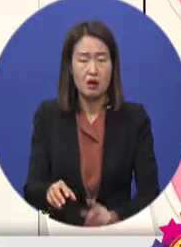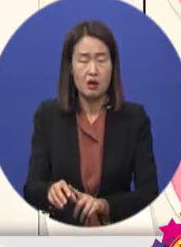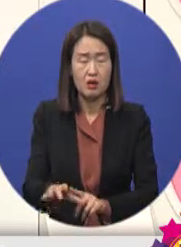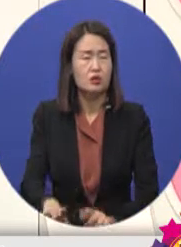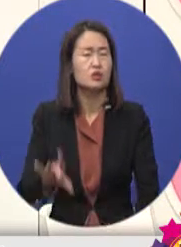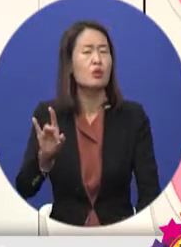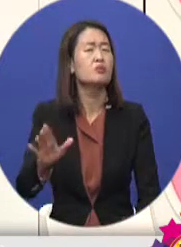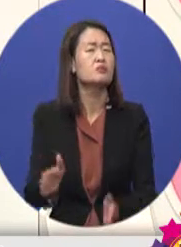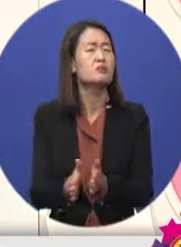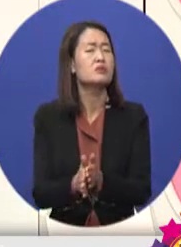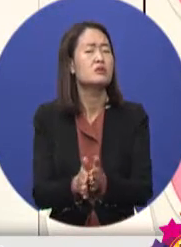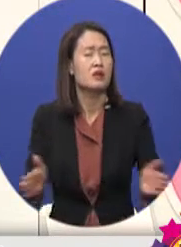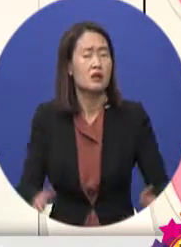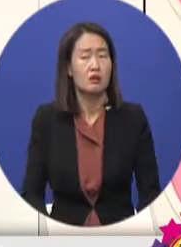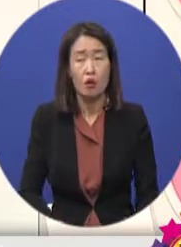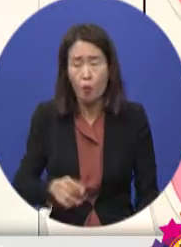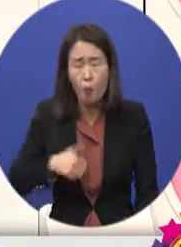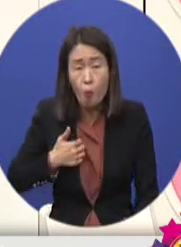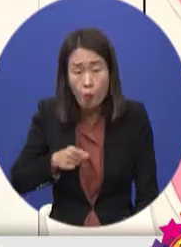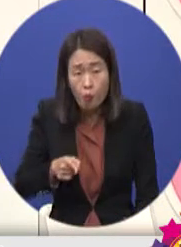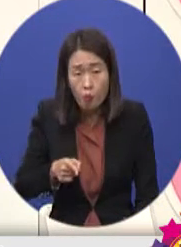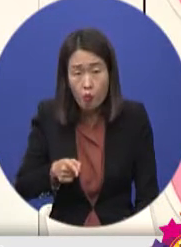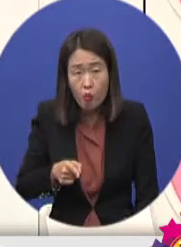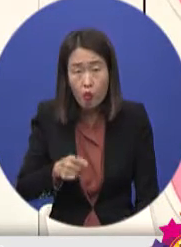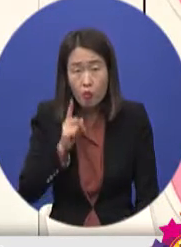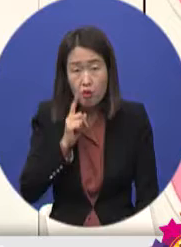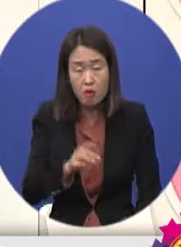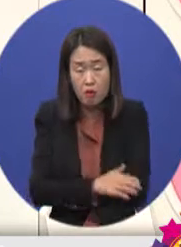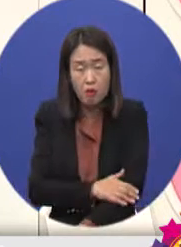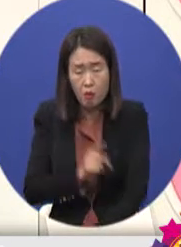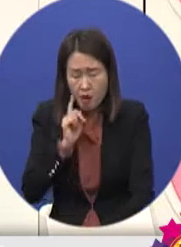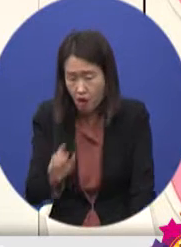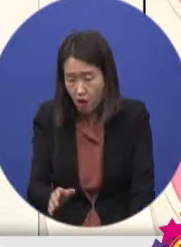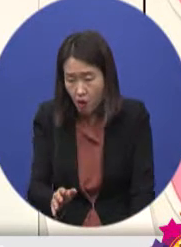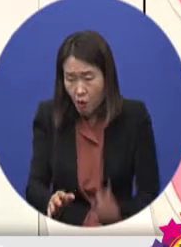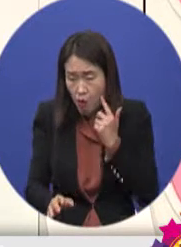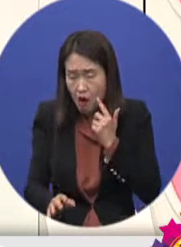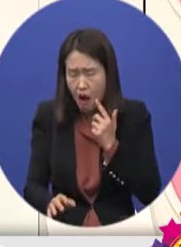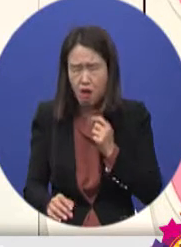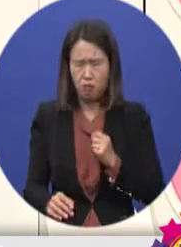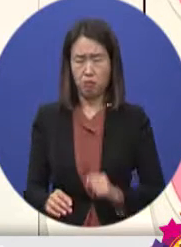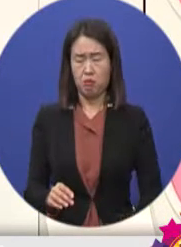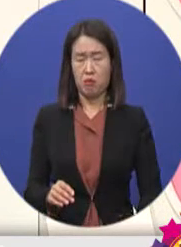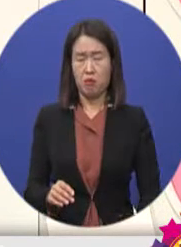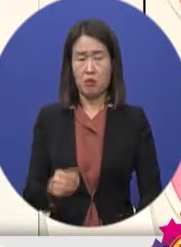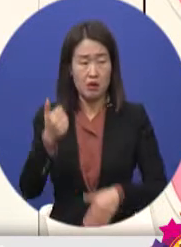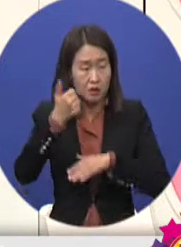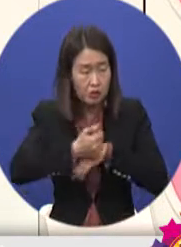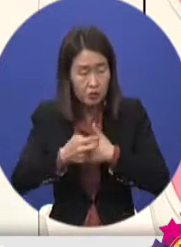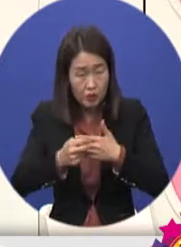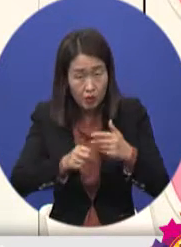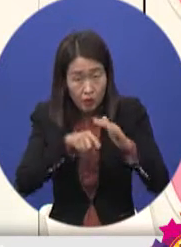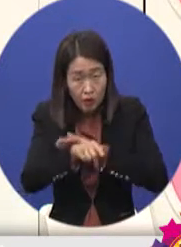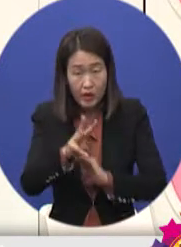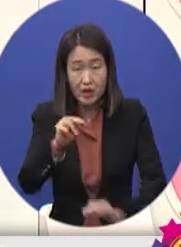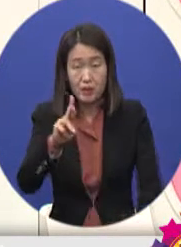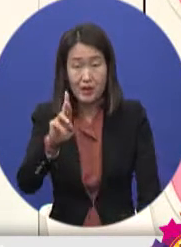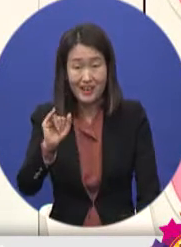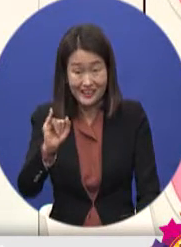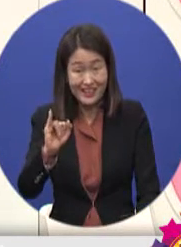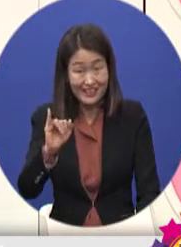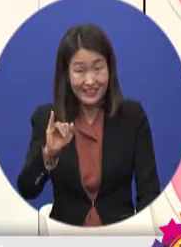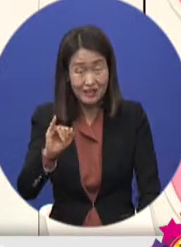예. 그걸 몰랐는데 옆에 사람이 자꾸 손을 맡아놔서 이러는 게 예. 그래갖고. 아. 저 병원에 가서 MRI 뒷꼭지가